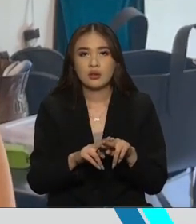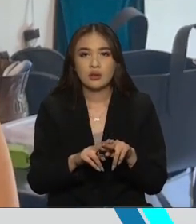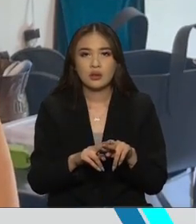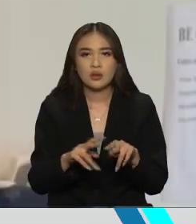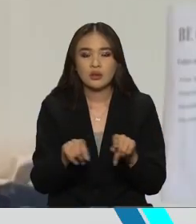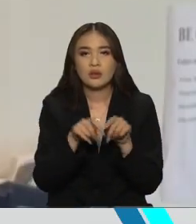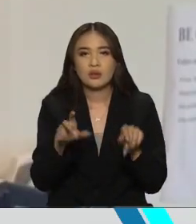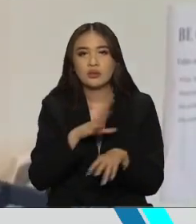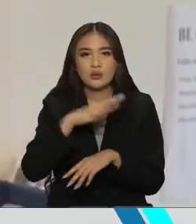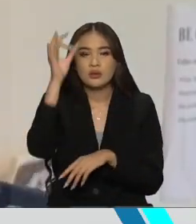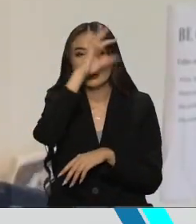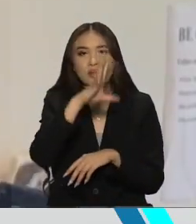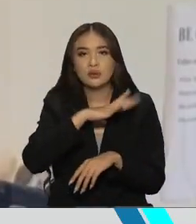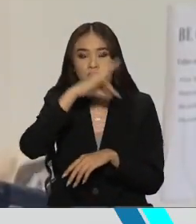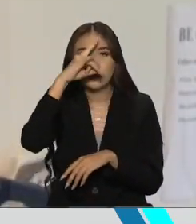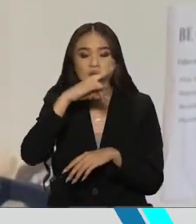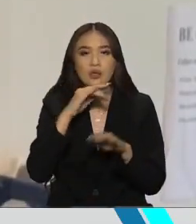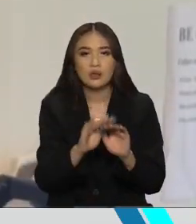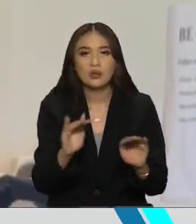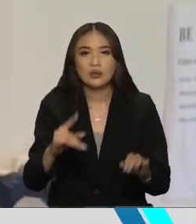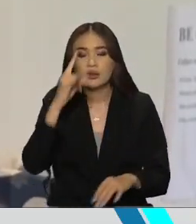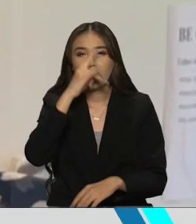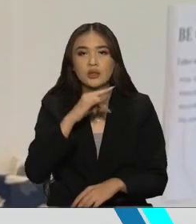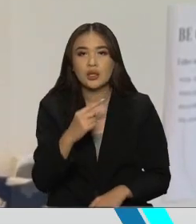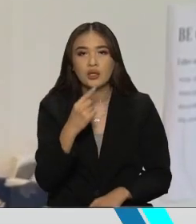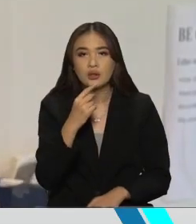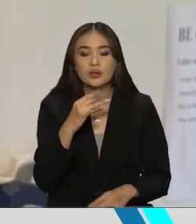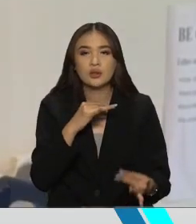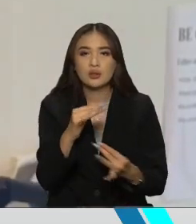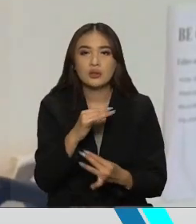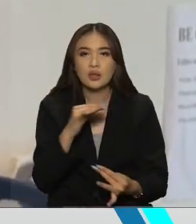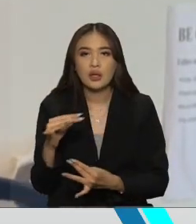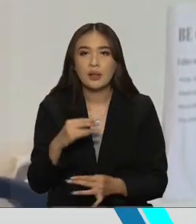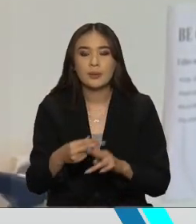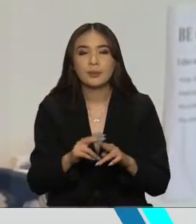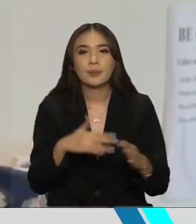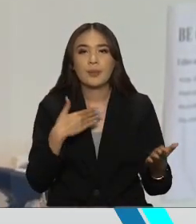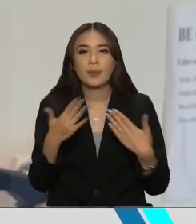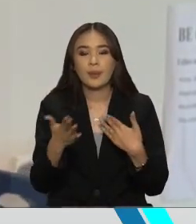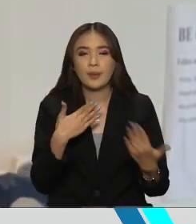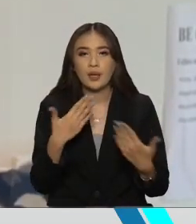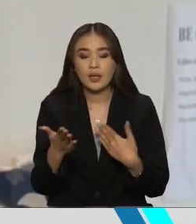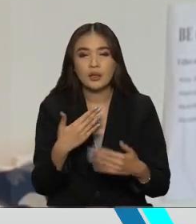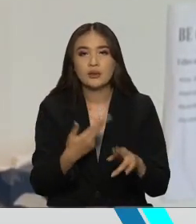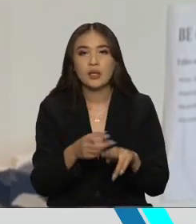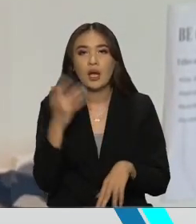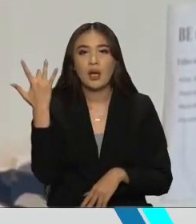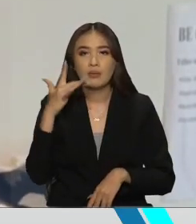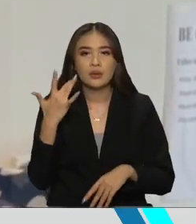ашылды комьюнити. Осы жердегі қазақ балдар қазақша сөйлесе, қазақтармен араласса, мына жерде